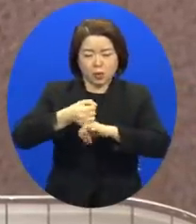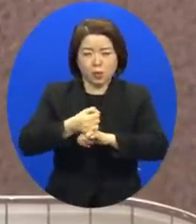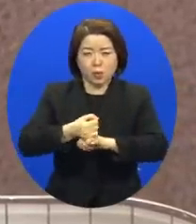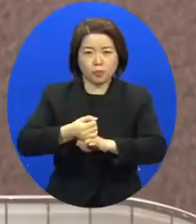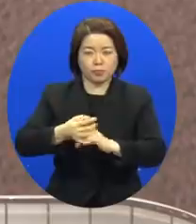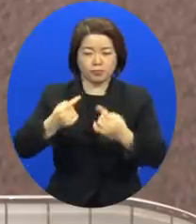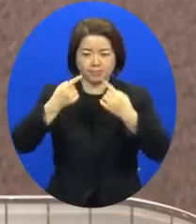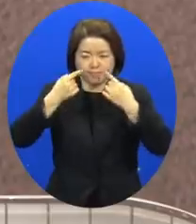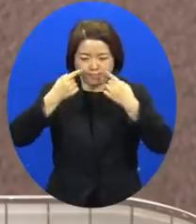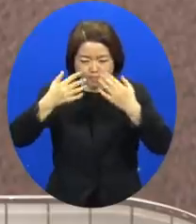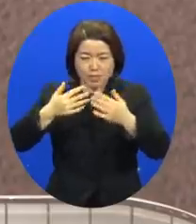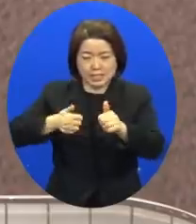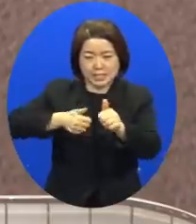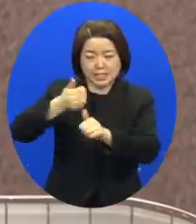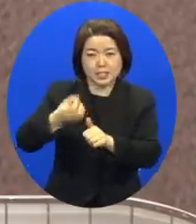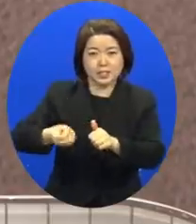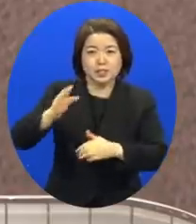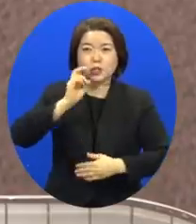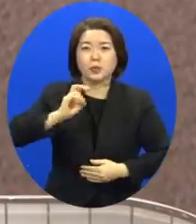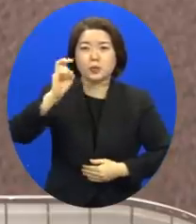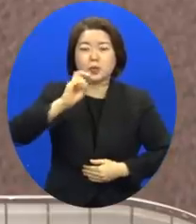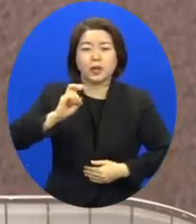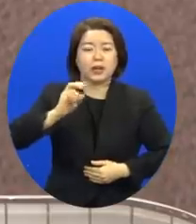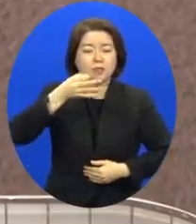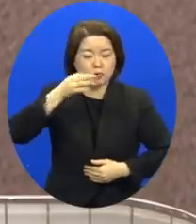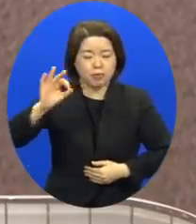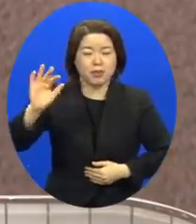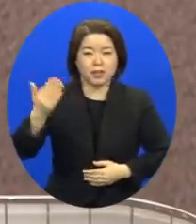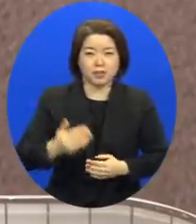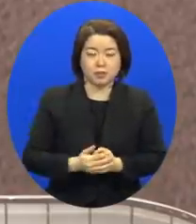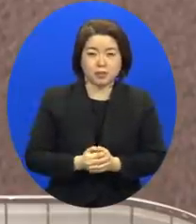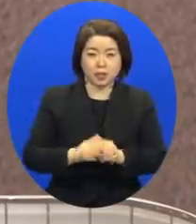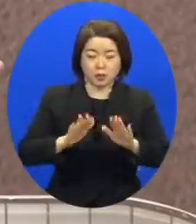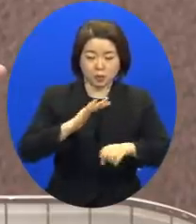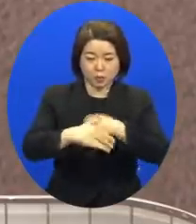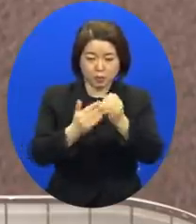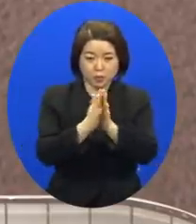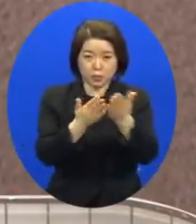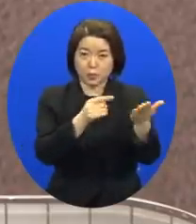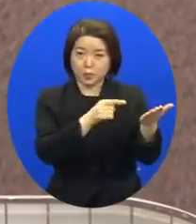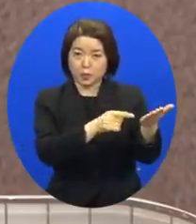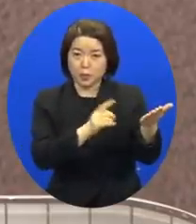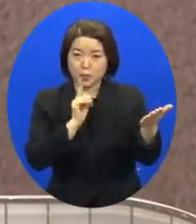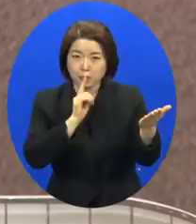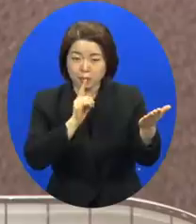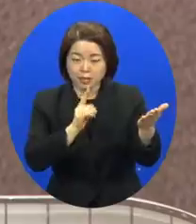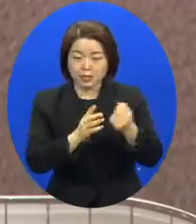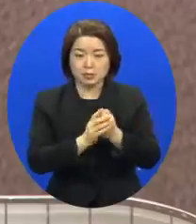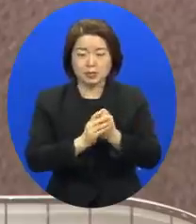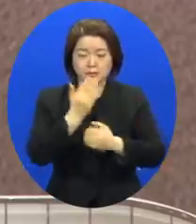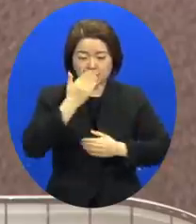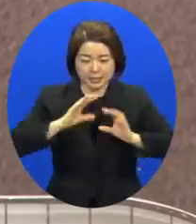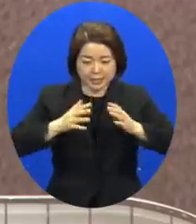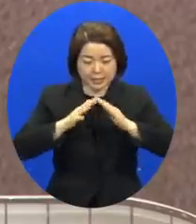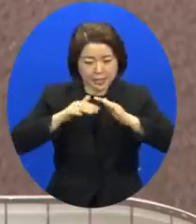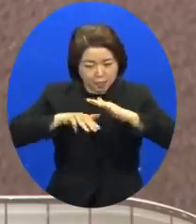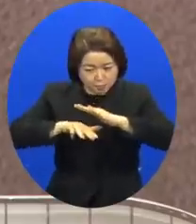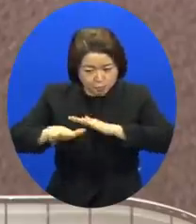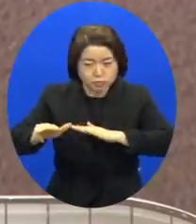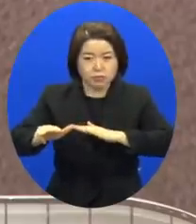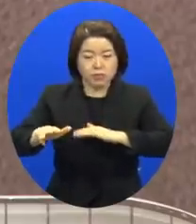노래를 부르게 되어 있습니다 오늘 본문 말씀은 이스라엘 백성의 출애굽 하고 홍해를